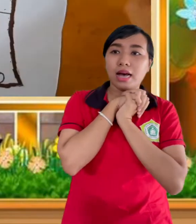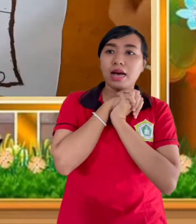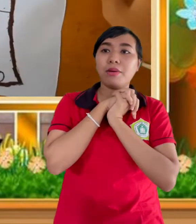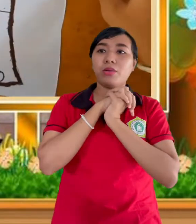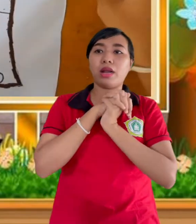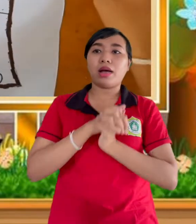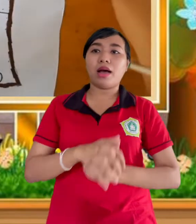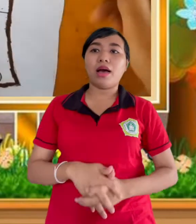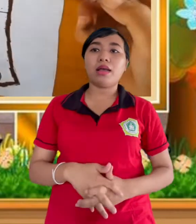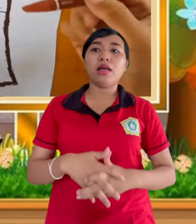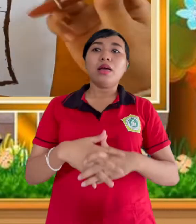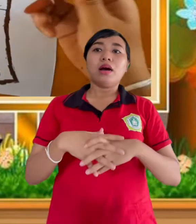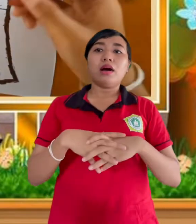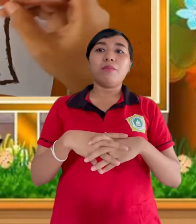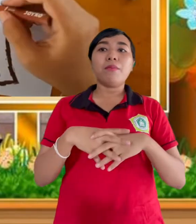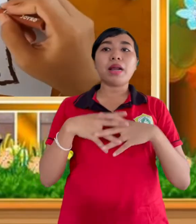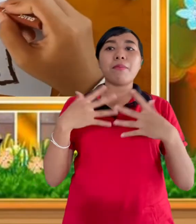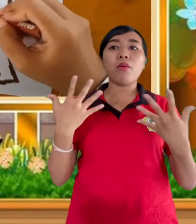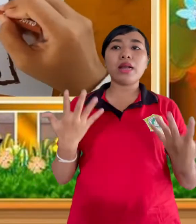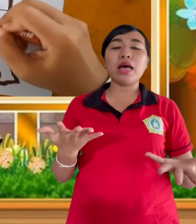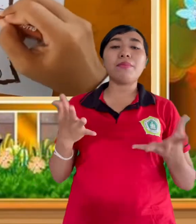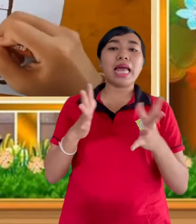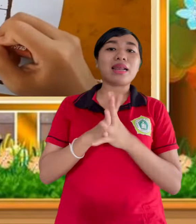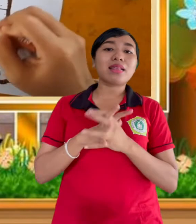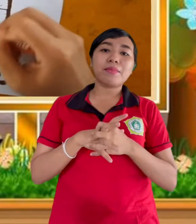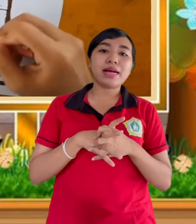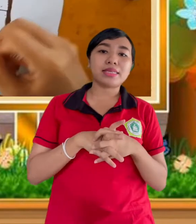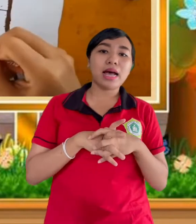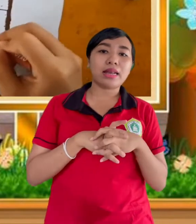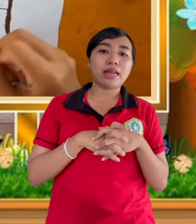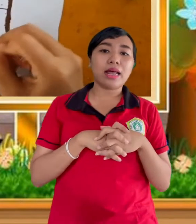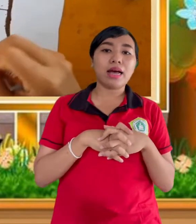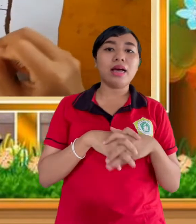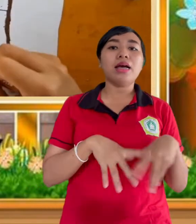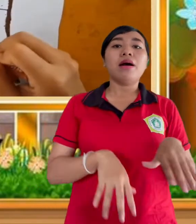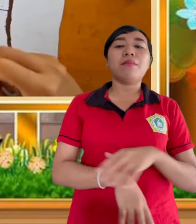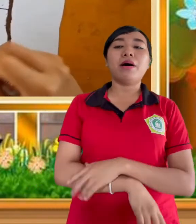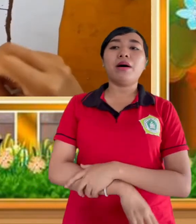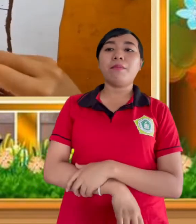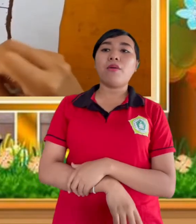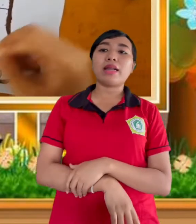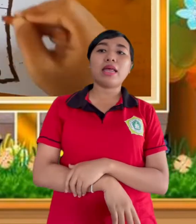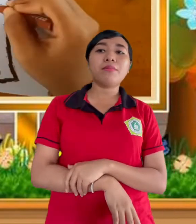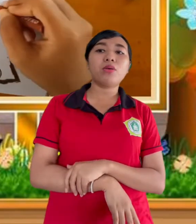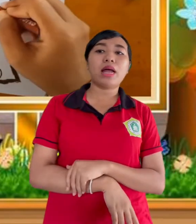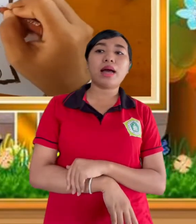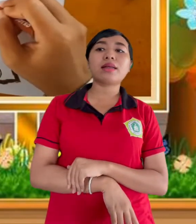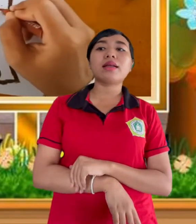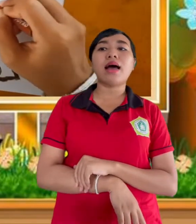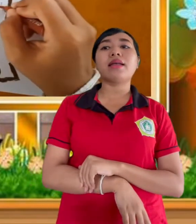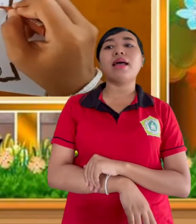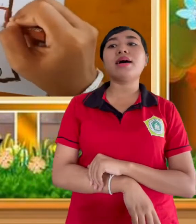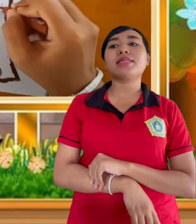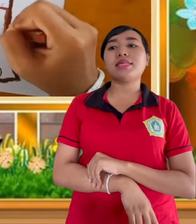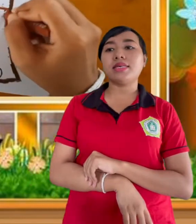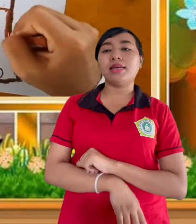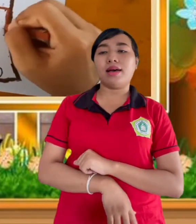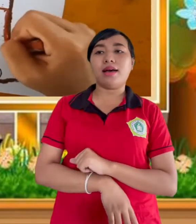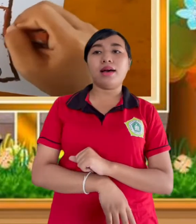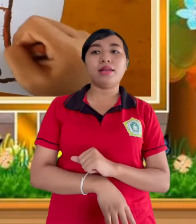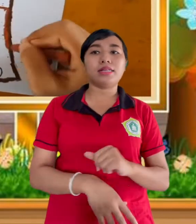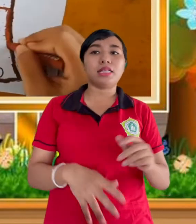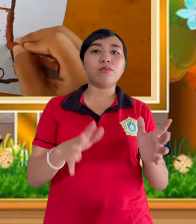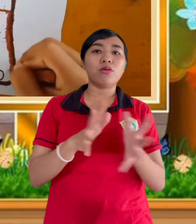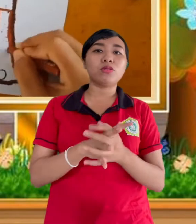ya, menggunakan beberapa warna biar terbiasa anak-anak mewarnai menggunakan gradasi